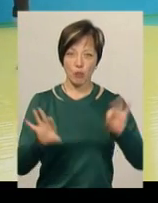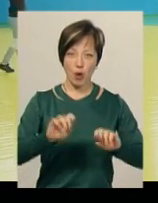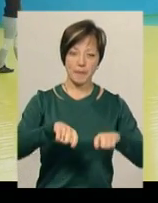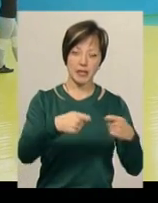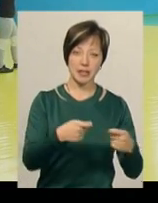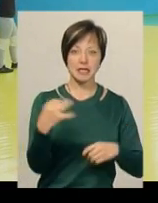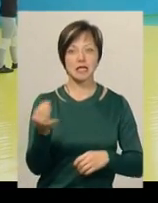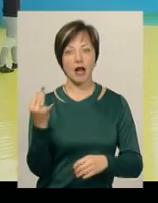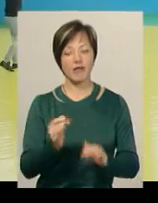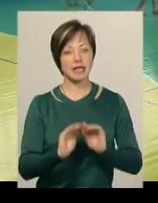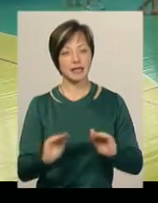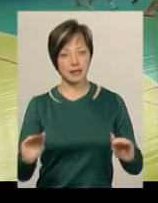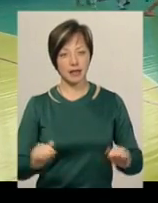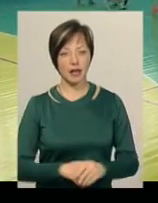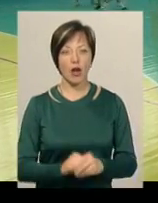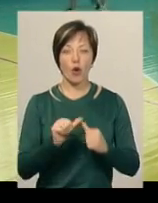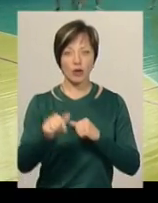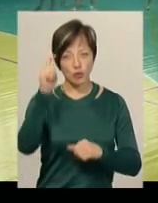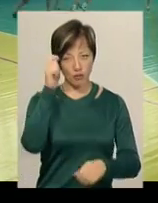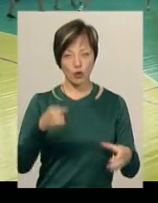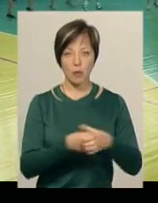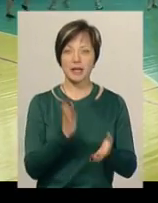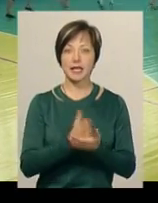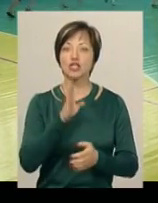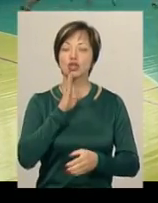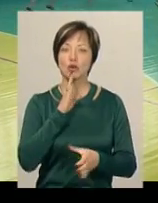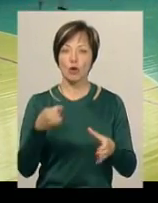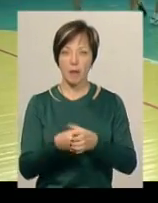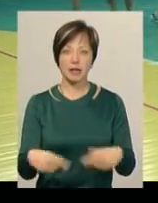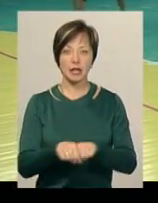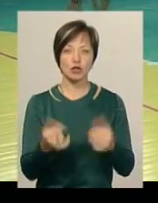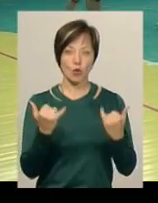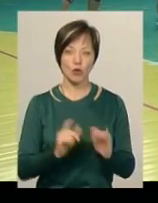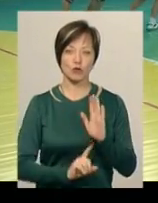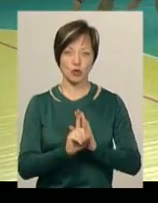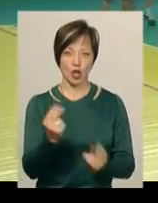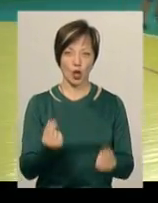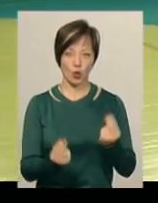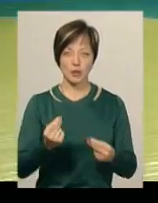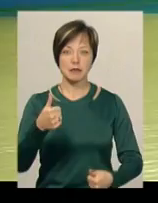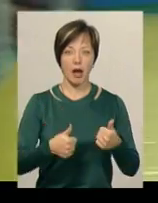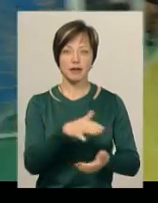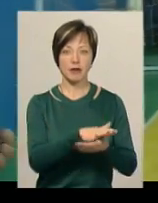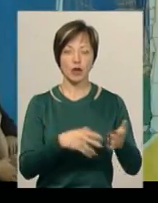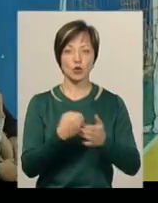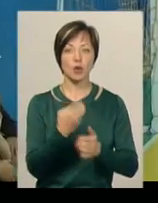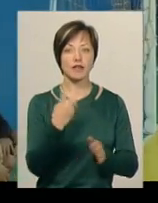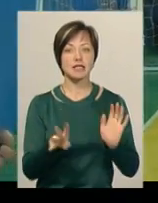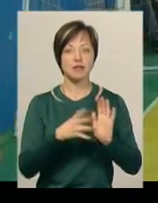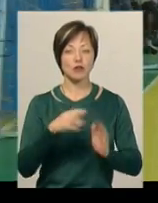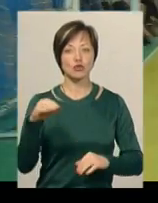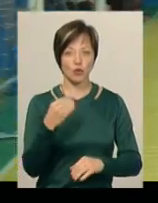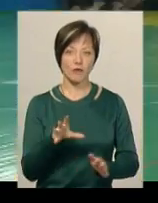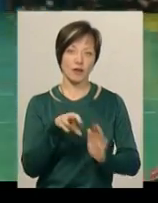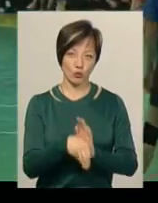передача, зацікавленість дітей. Окрім чоловічих команд, є ще й жіночі, які теж сьогодні розпочали гру. Змагання триватимуть до 29